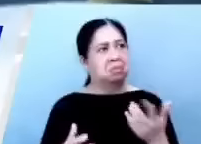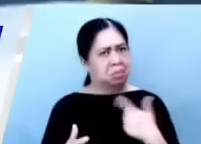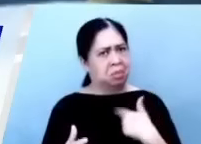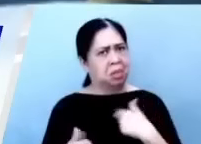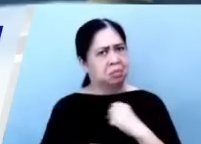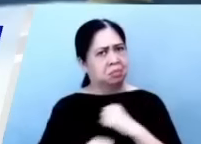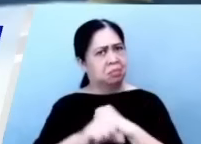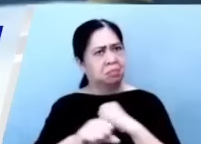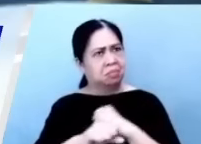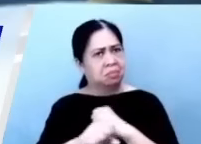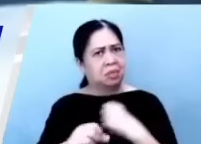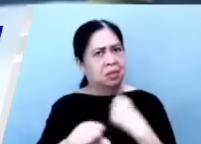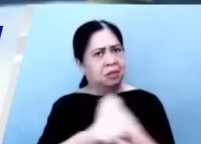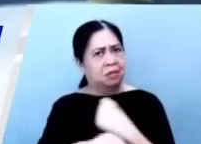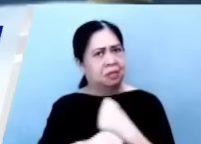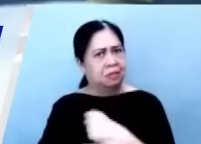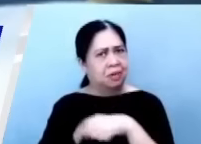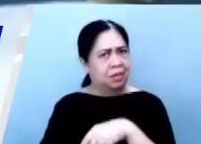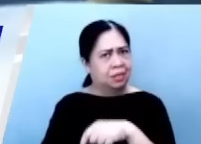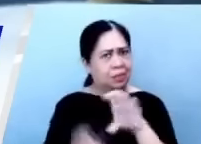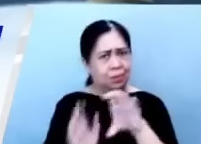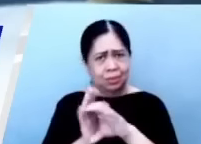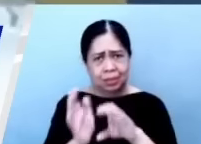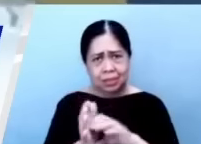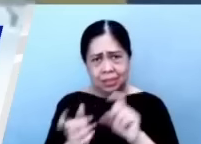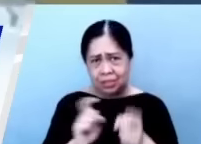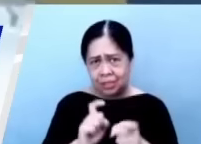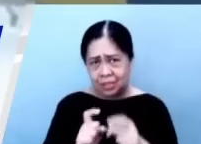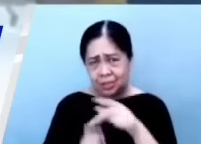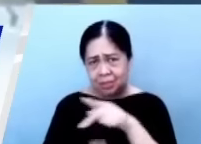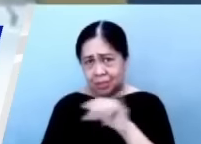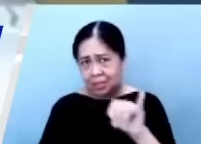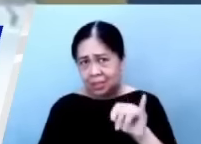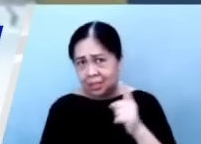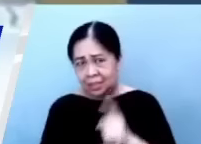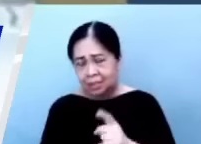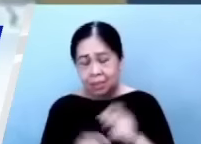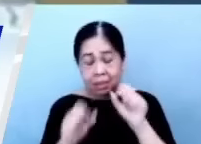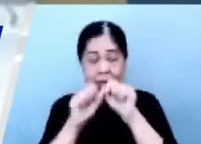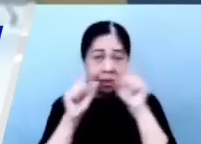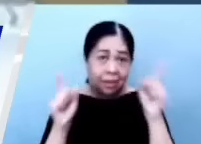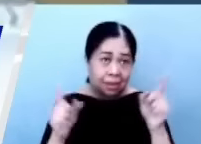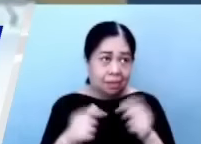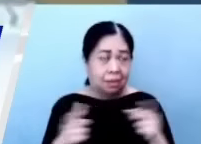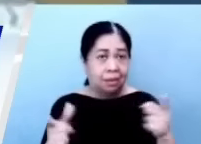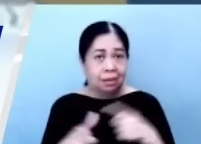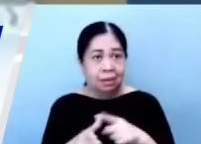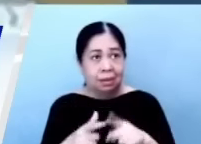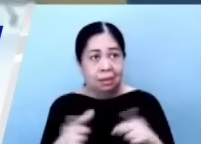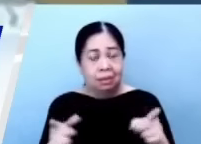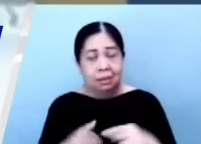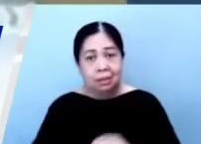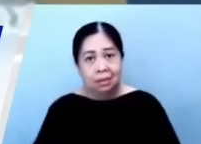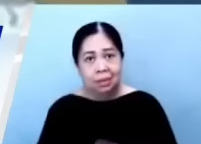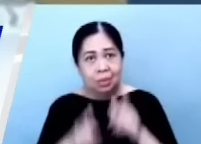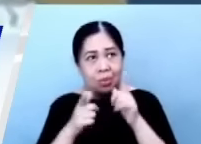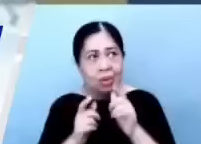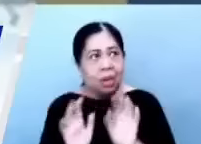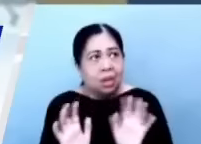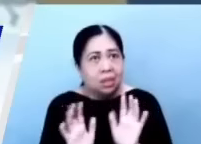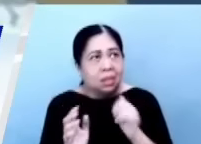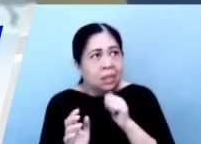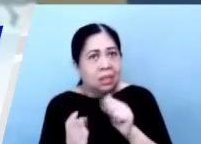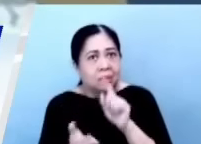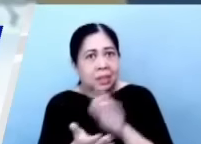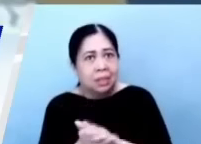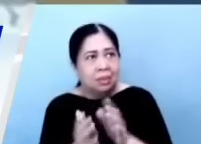nila itong charter change, itong People's Initiative. Nakakagulat na all of a sudden, parang hindi na sila naniniwala